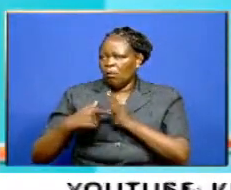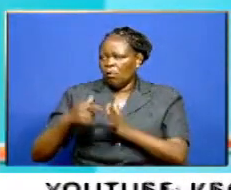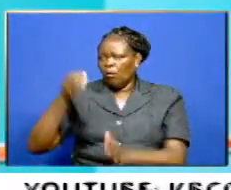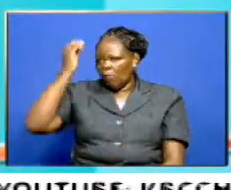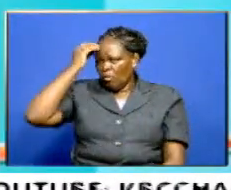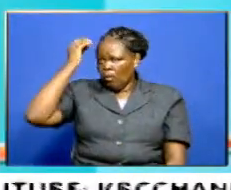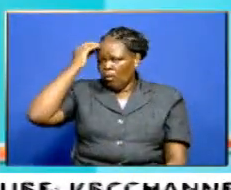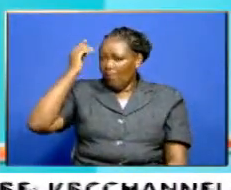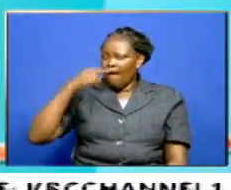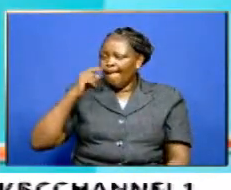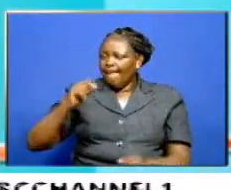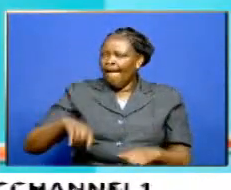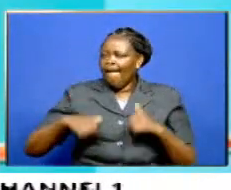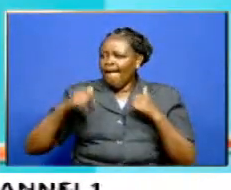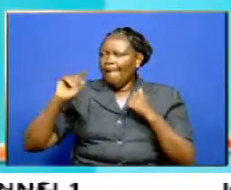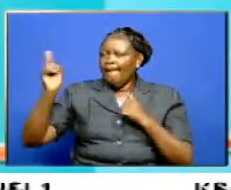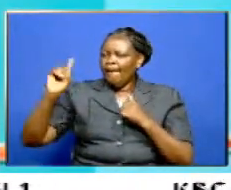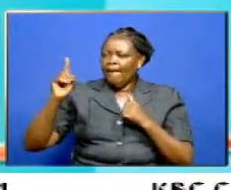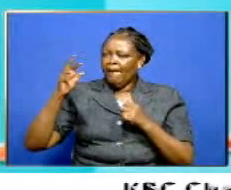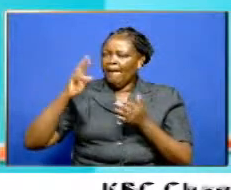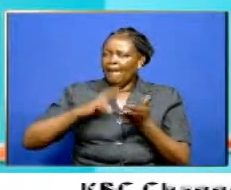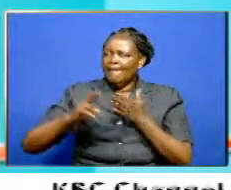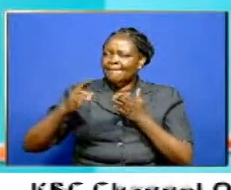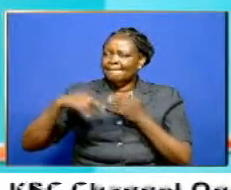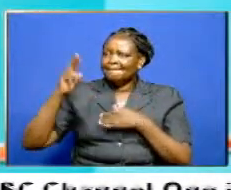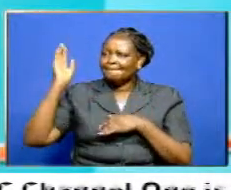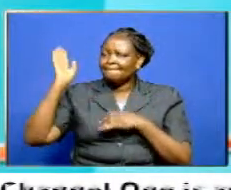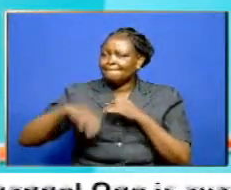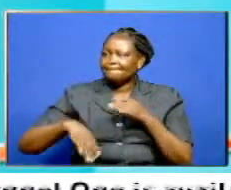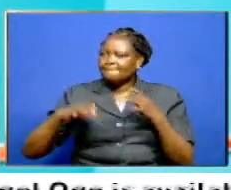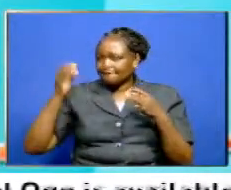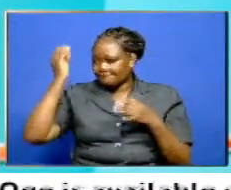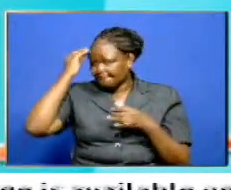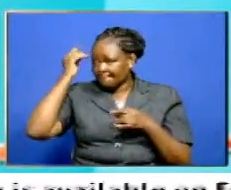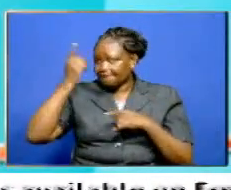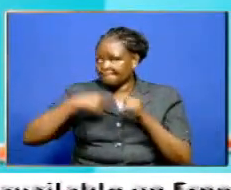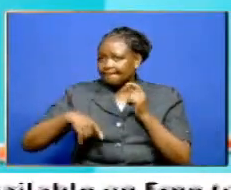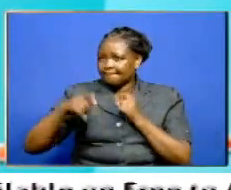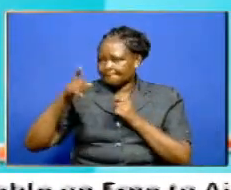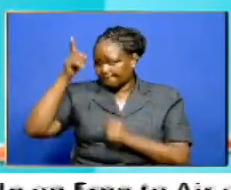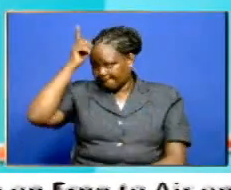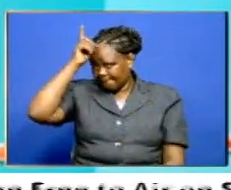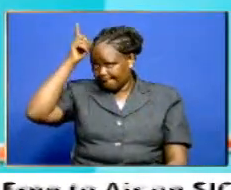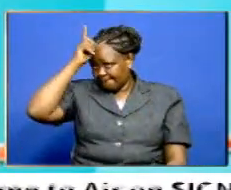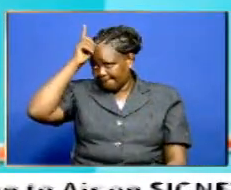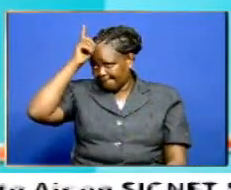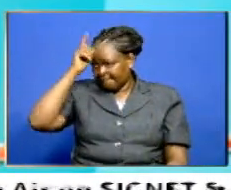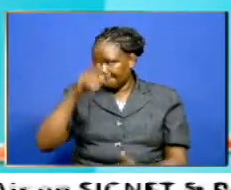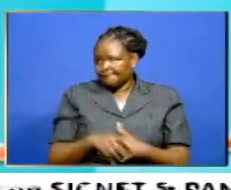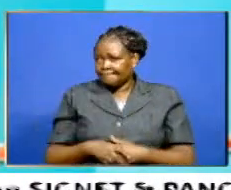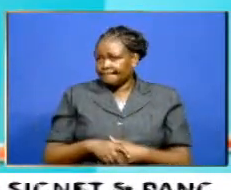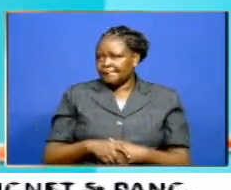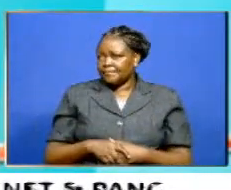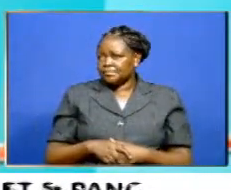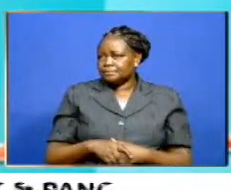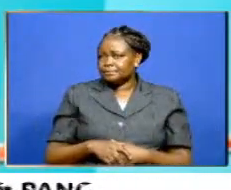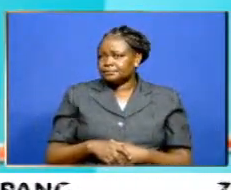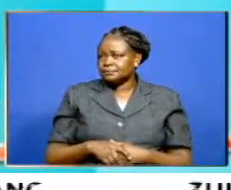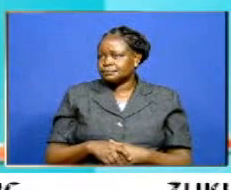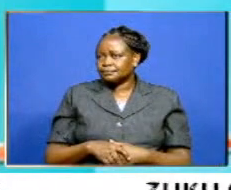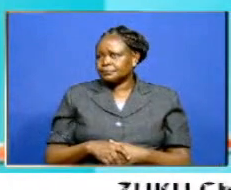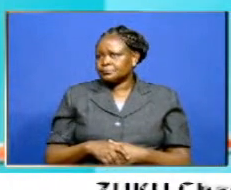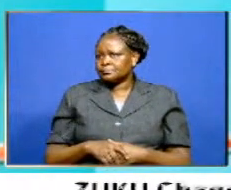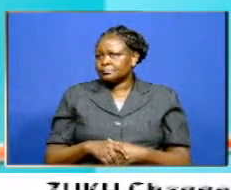yako hapa Nairobi, rent yake iko juu kulinganisha na yule mwenye yako katika maeneo ya mashinani. Na ni wakati, na hili